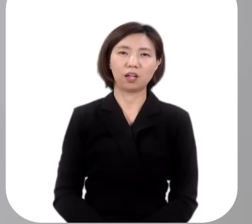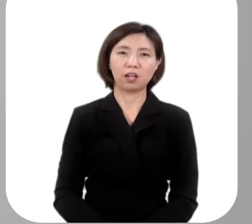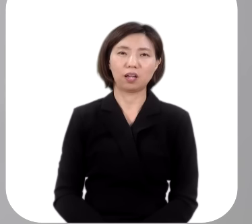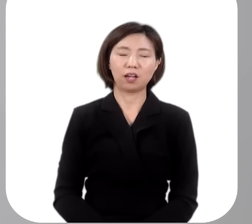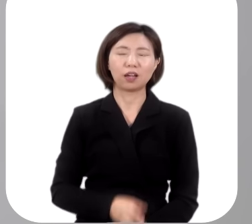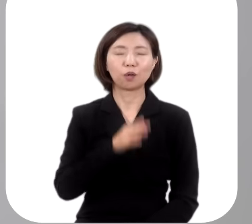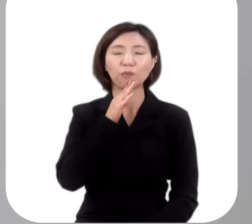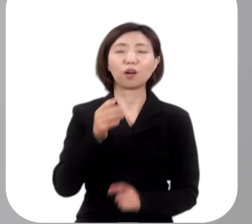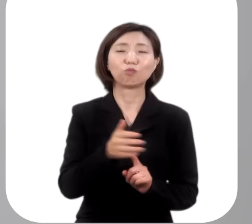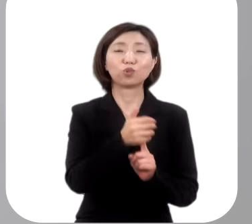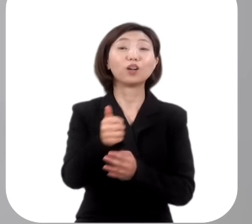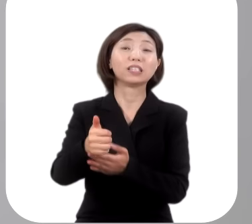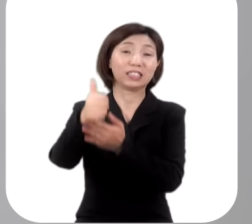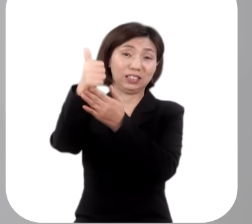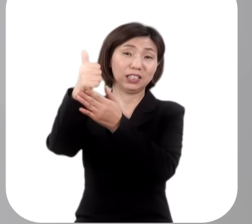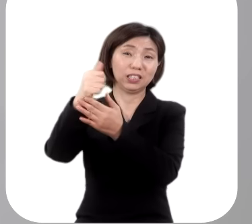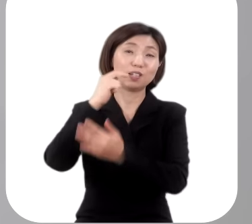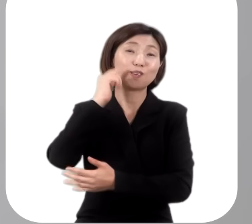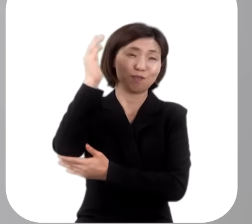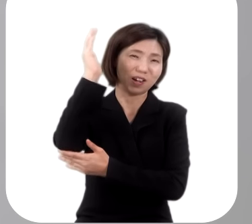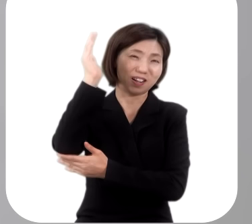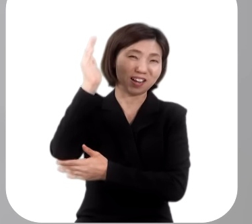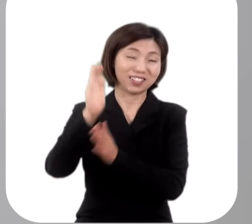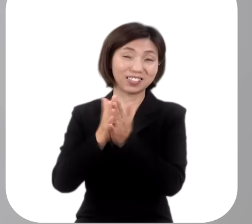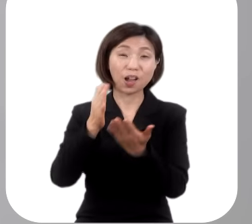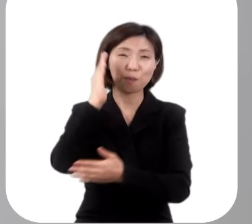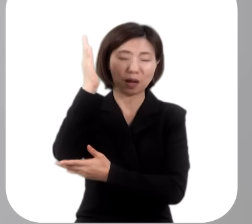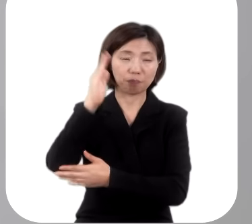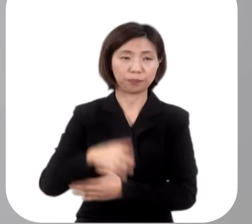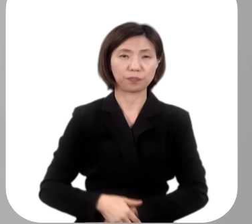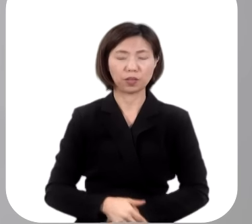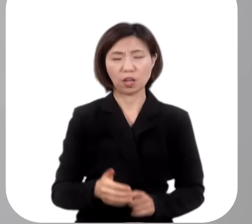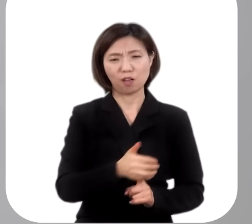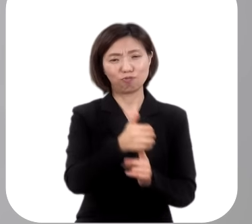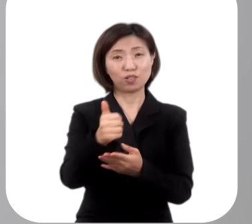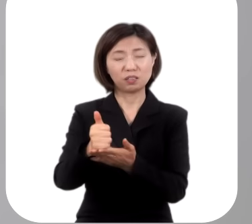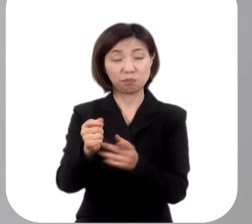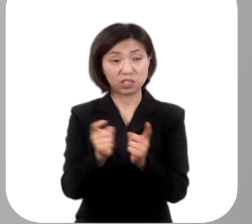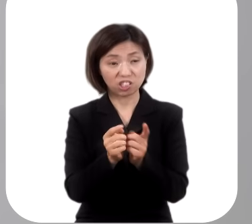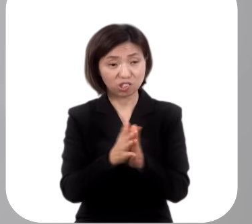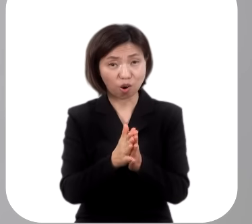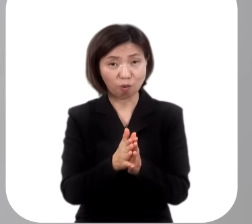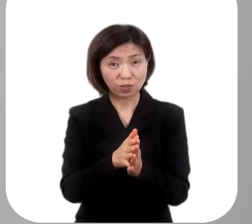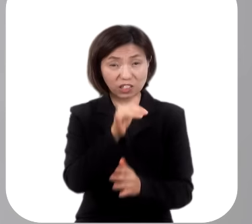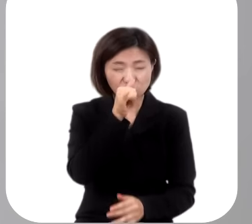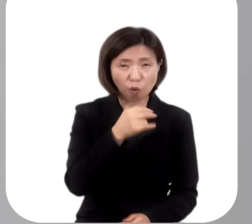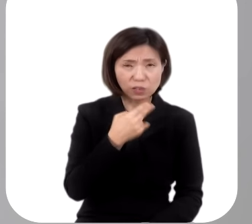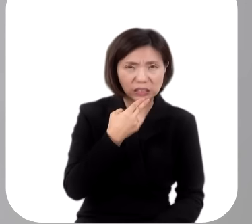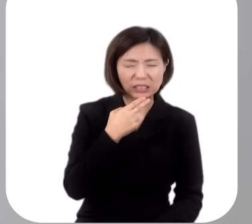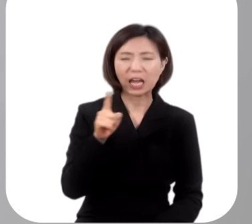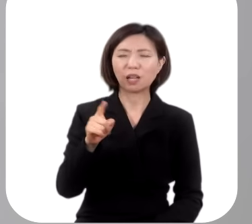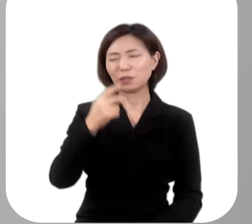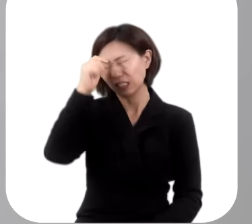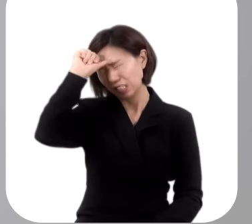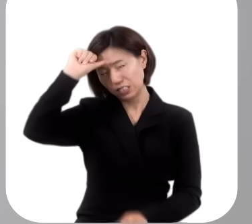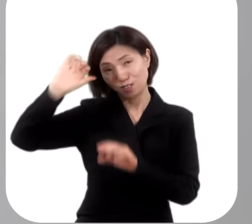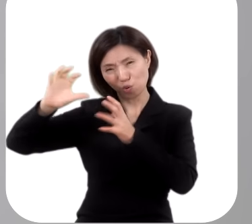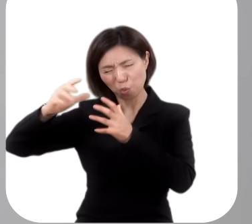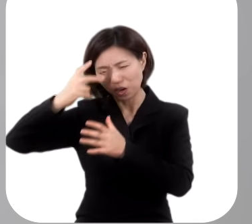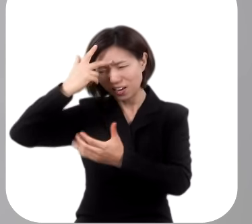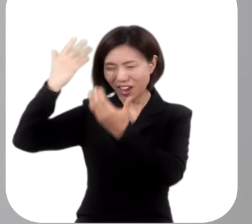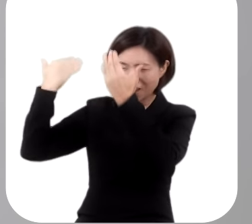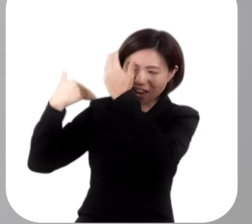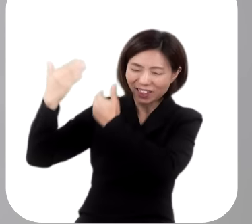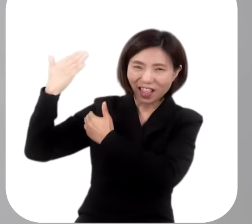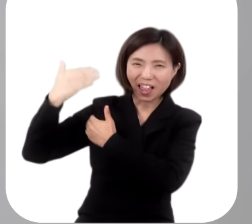이게 이제 우화예요. 우화. 그러니까 이건 뭐 부처님이 직접 이런 일을 했는지, 안 그러면 인도의